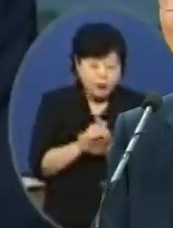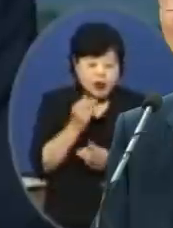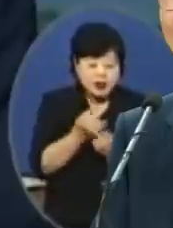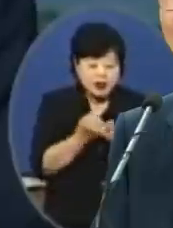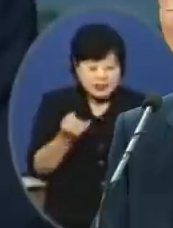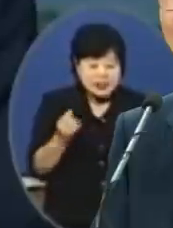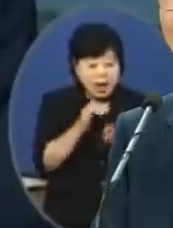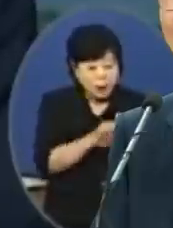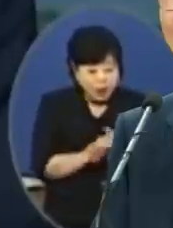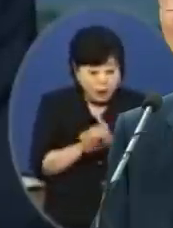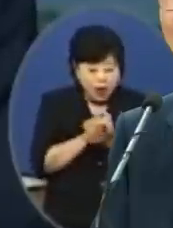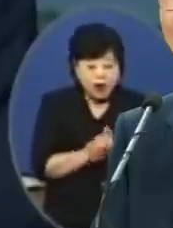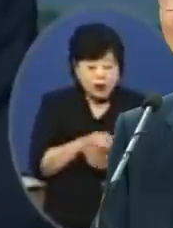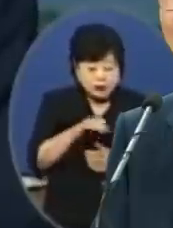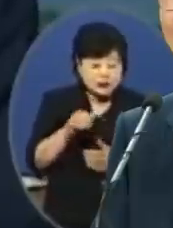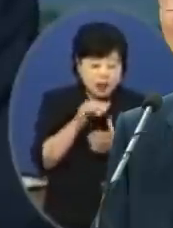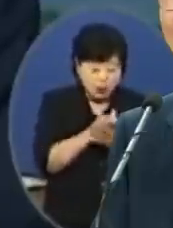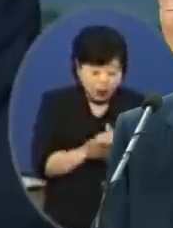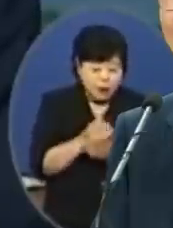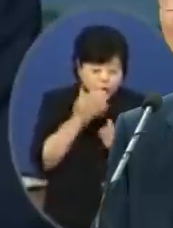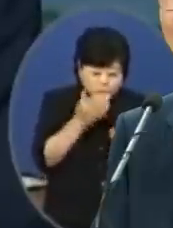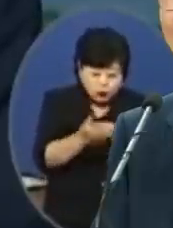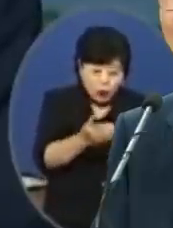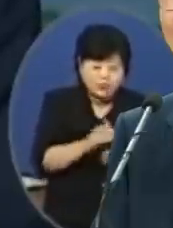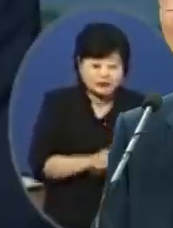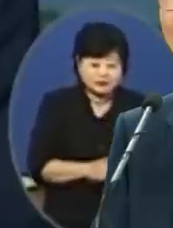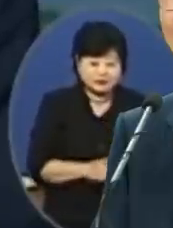형제 간에 화목되고 이웃 간에 화목되고